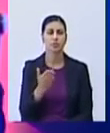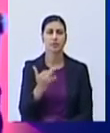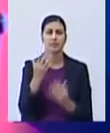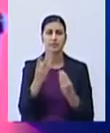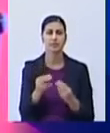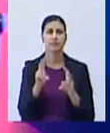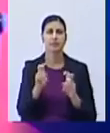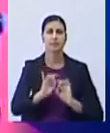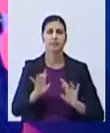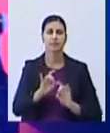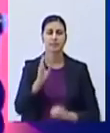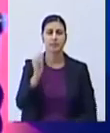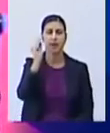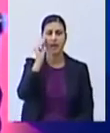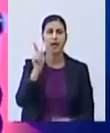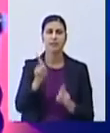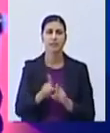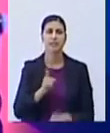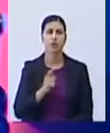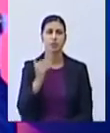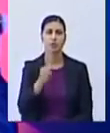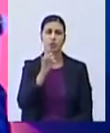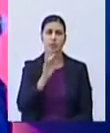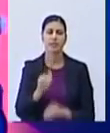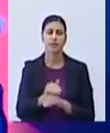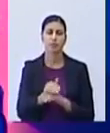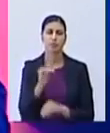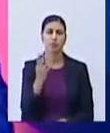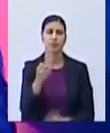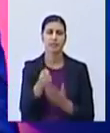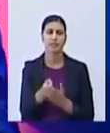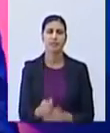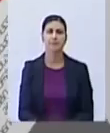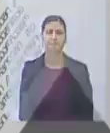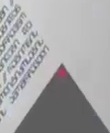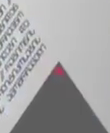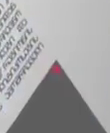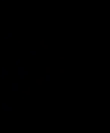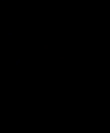დღის მნიშვნელოვან თემაზე იმსჯელებენ. ასე რომ დაელოდეთ მათ ჩვენ დროებით გემშვიდობებით 4 შაბათამდე.